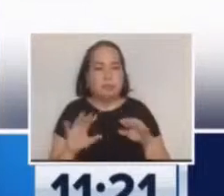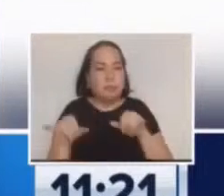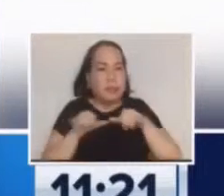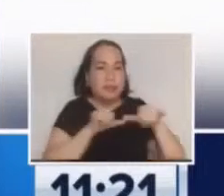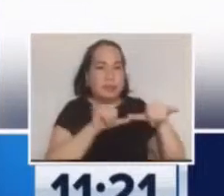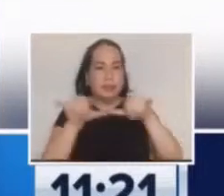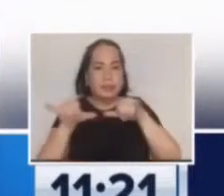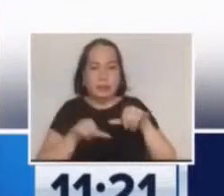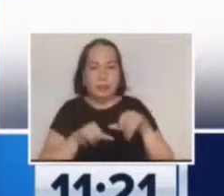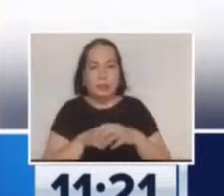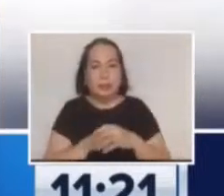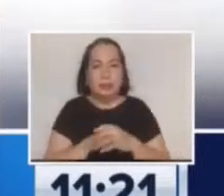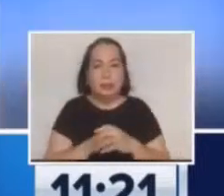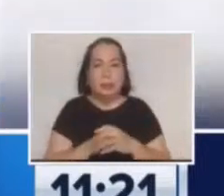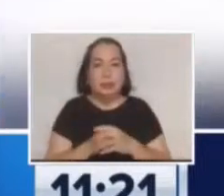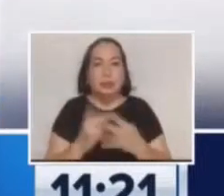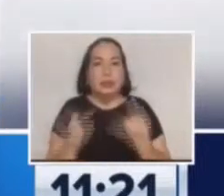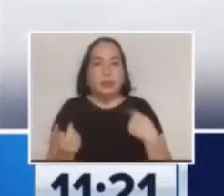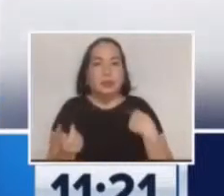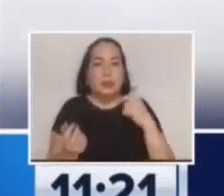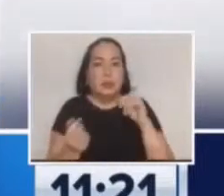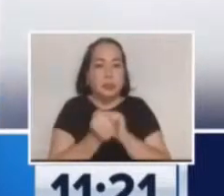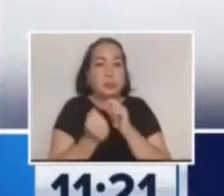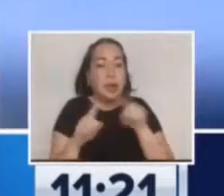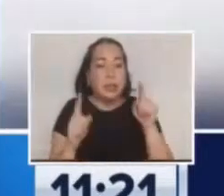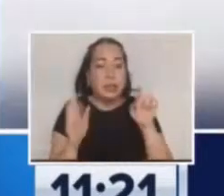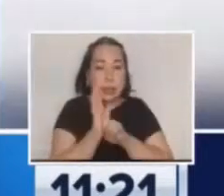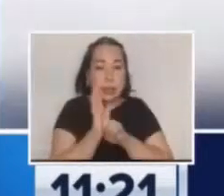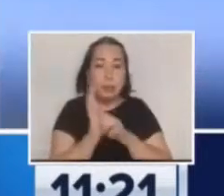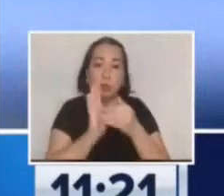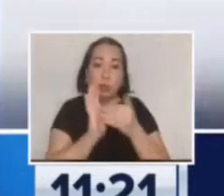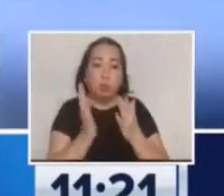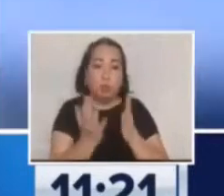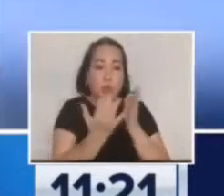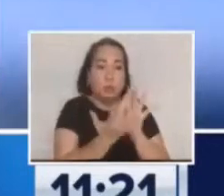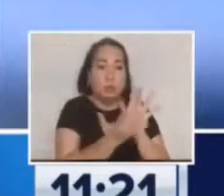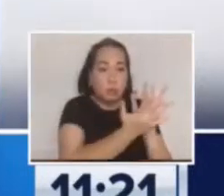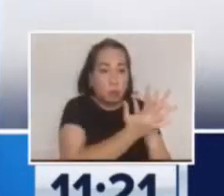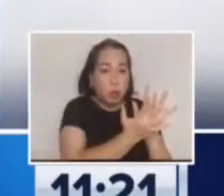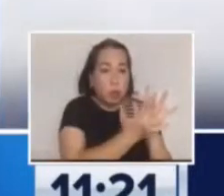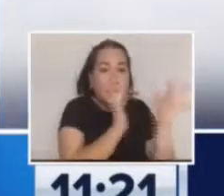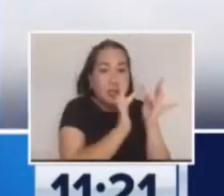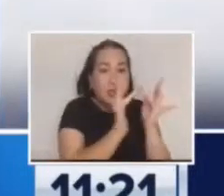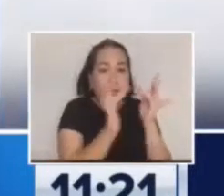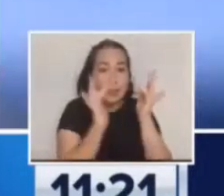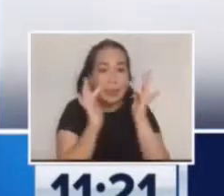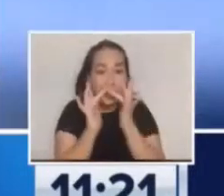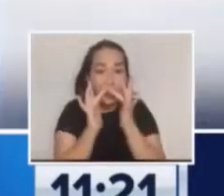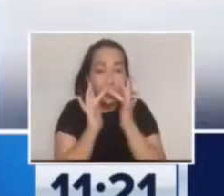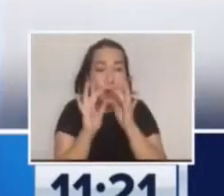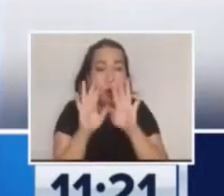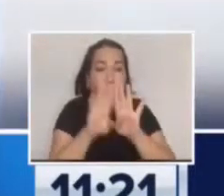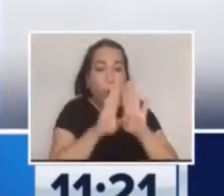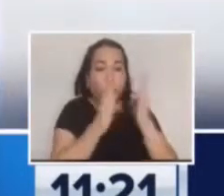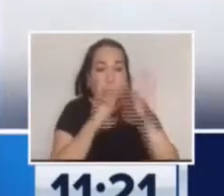very discerning in looking at digital content and online content, Secretary.